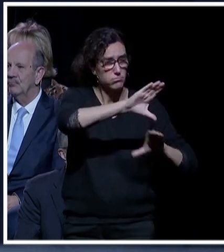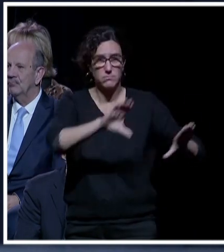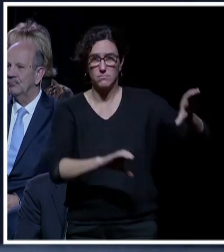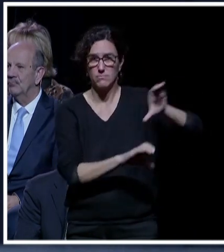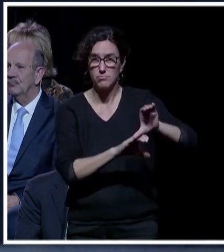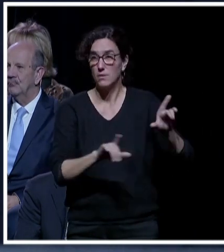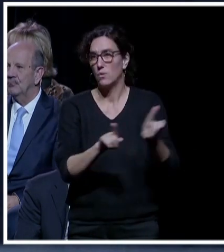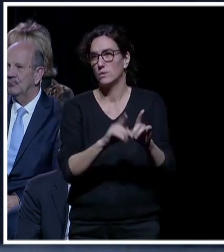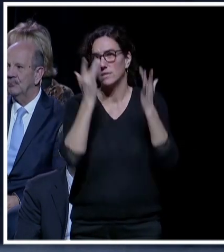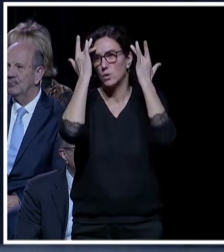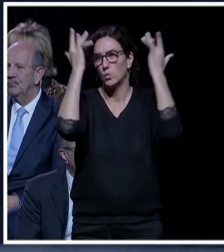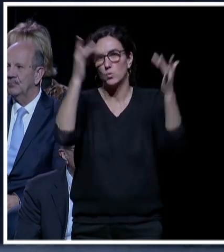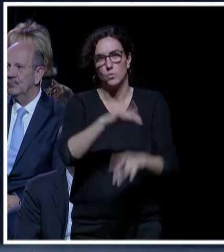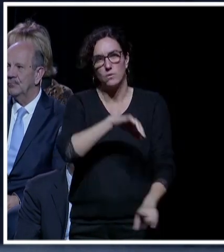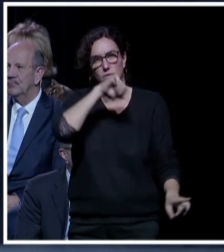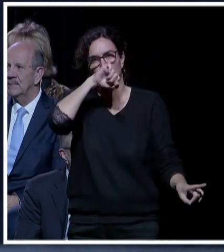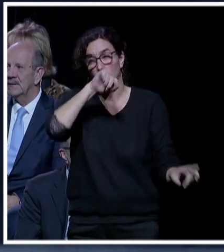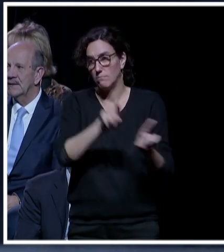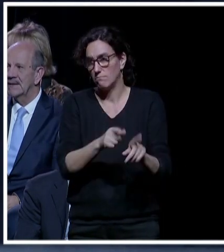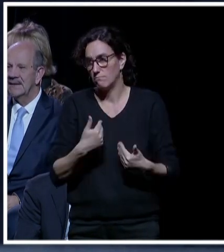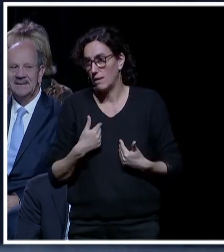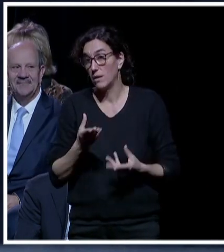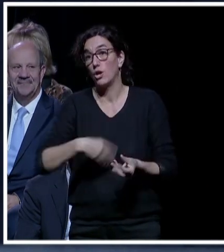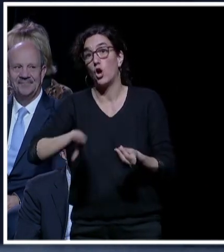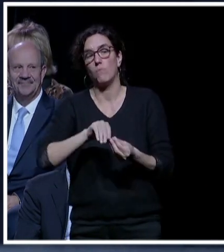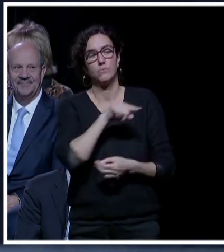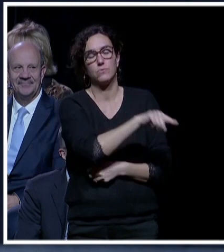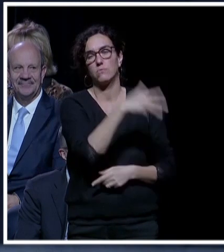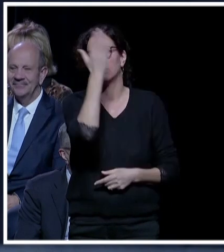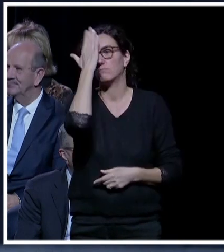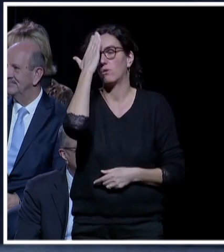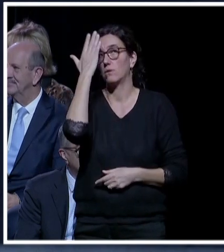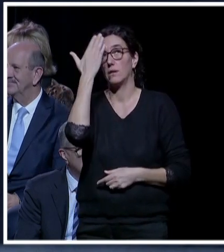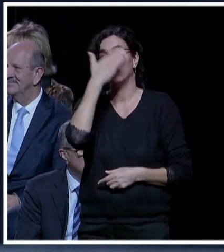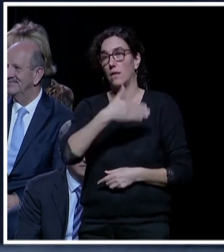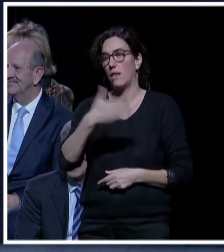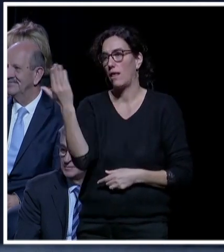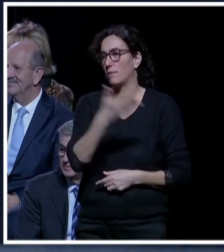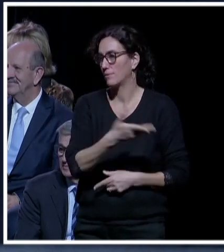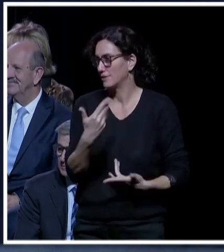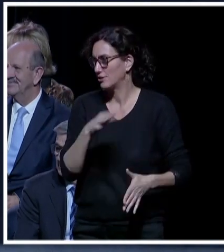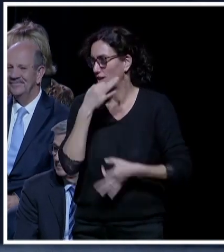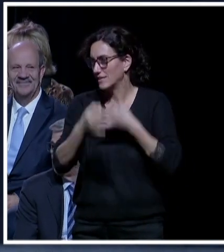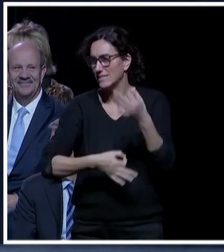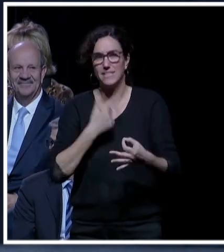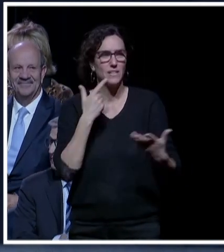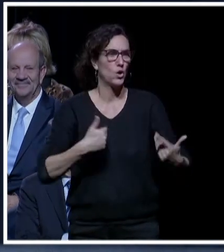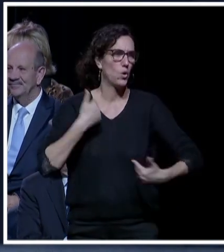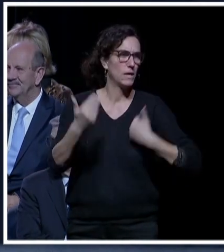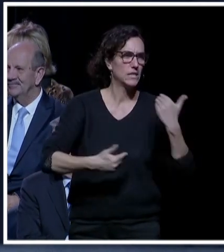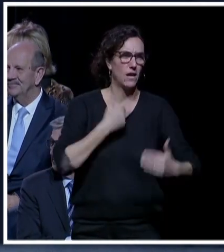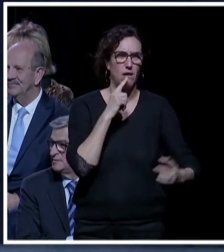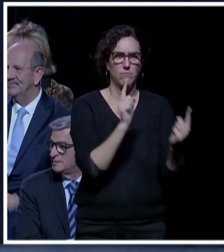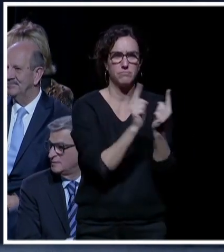Il est en plus, lui, ce que j'étais pas moi, mais l'ami des vedettes, il vous a dit, Charlotte Julien, tous les acteurs qui viennent le voir régulièrement.